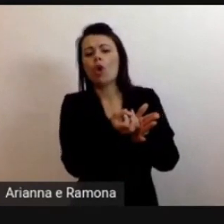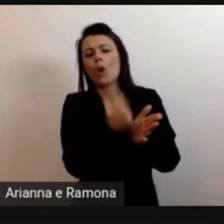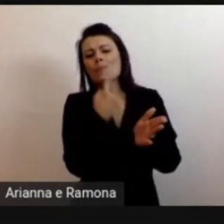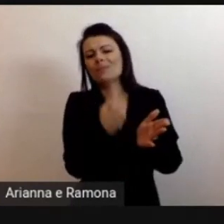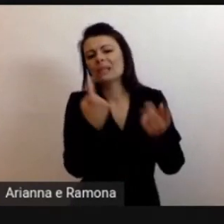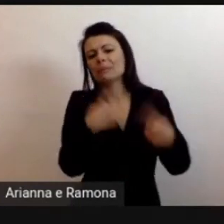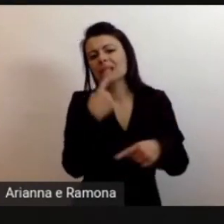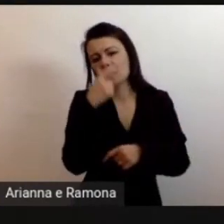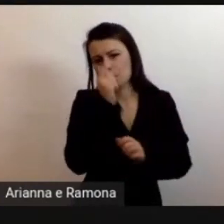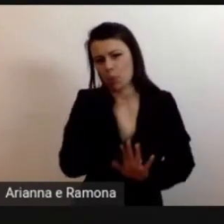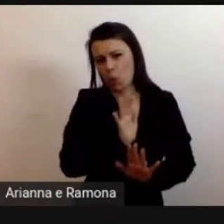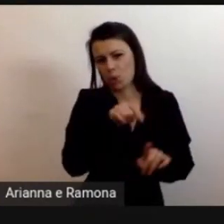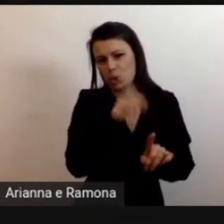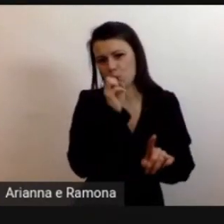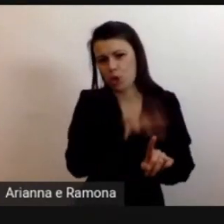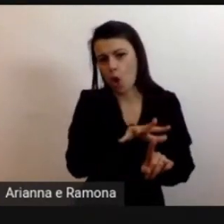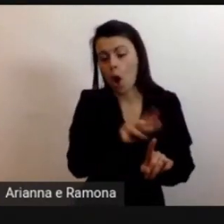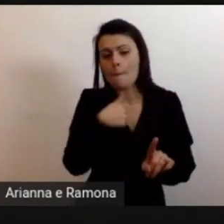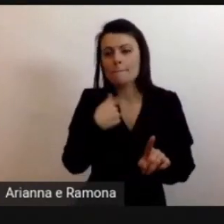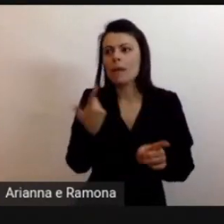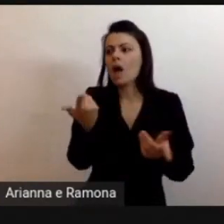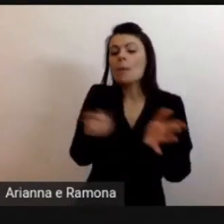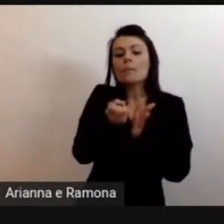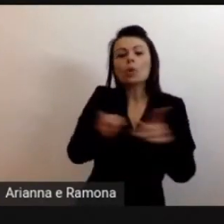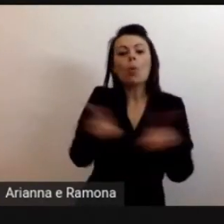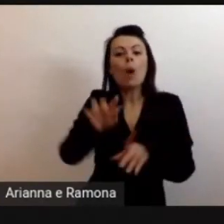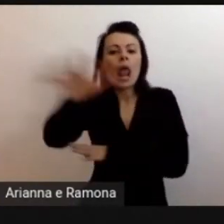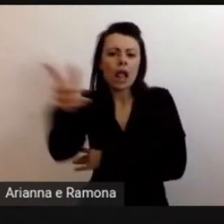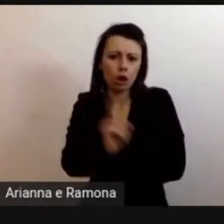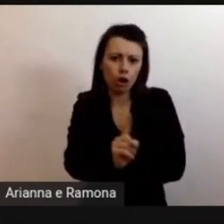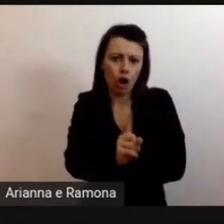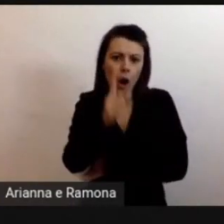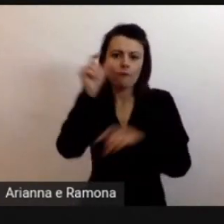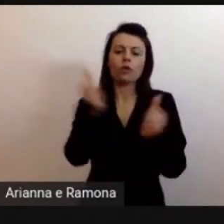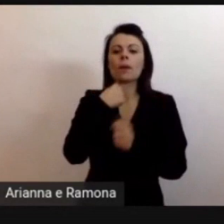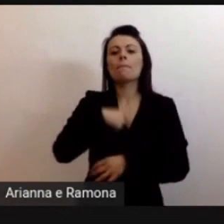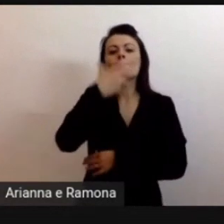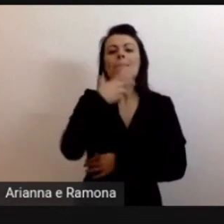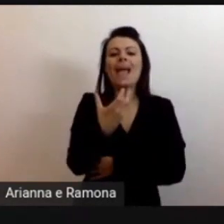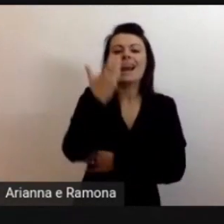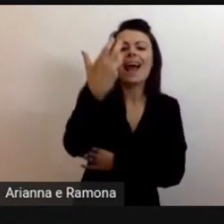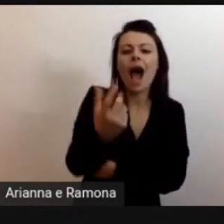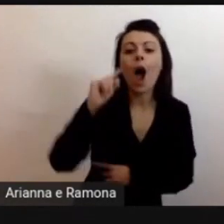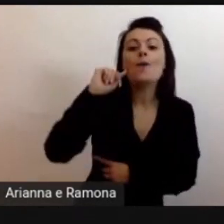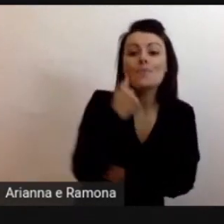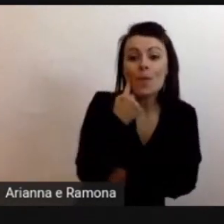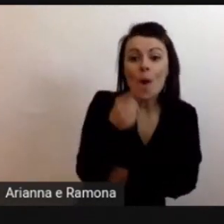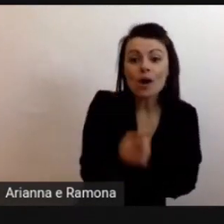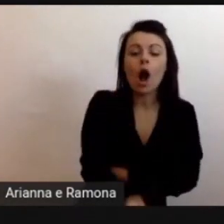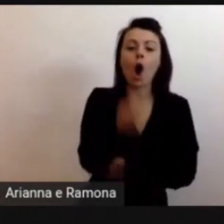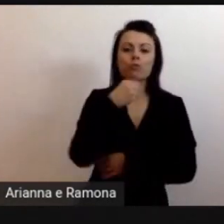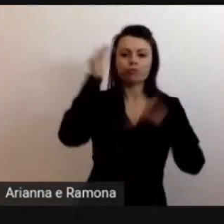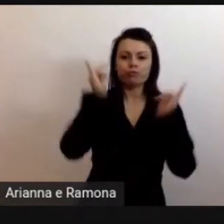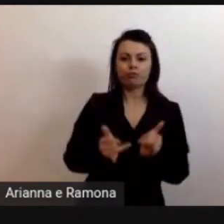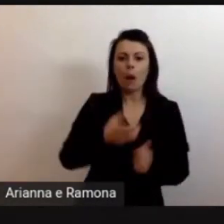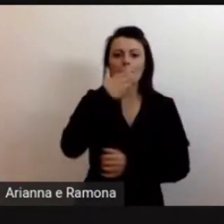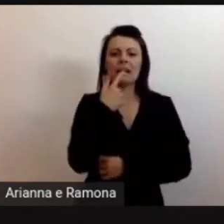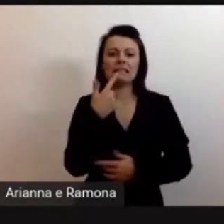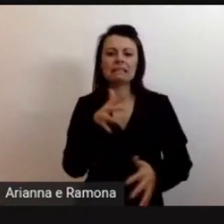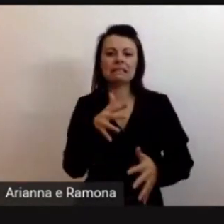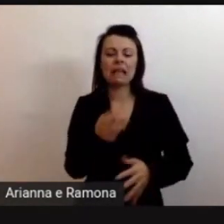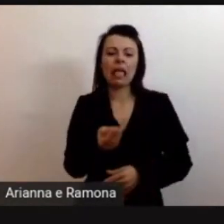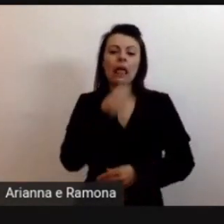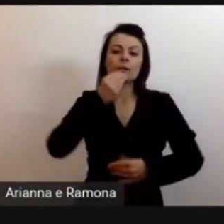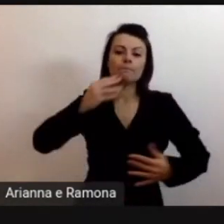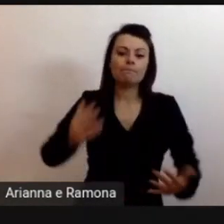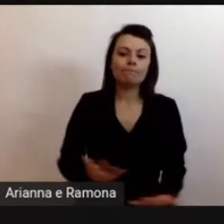senso che si ritirò una mela buona musica come bona che mi do un amen proponiamo la magica si tirò